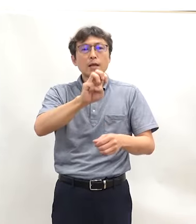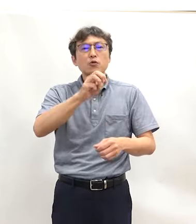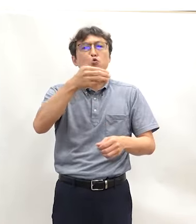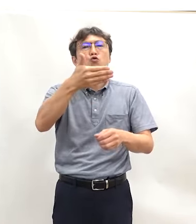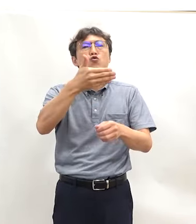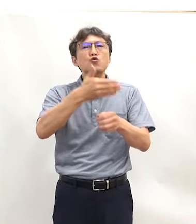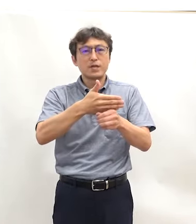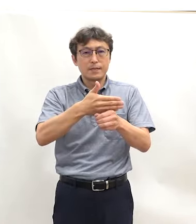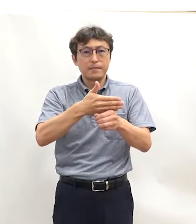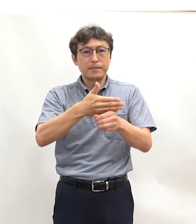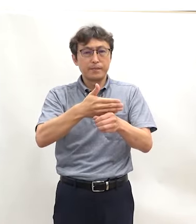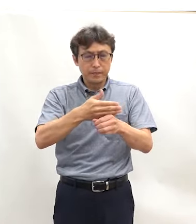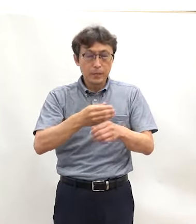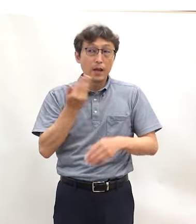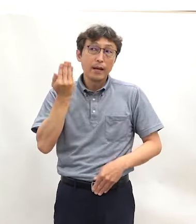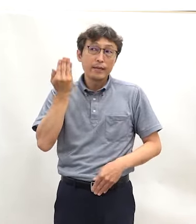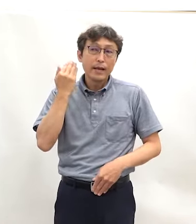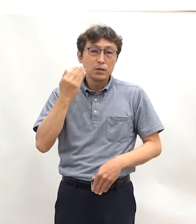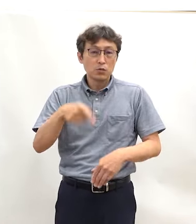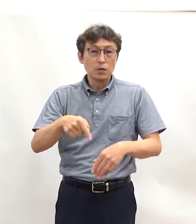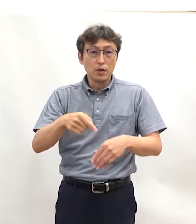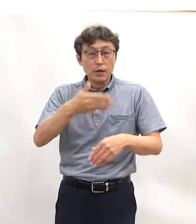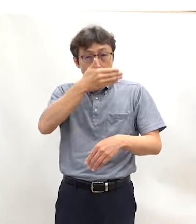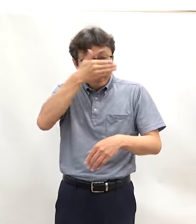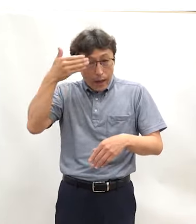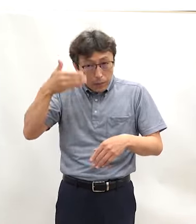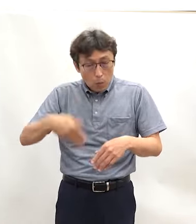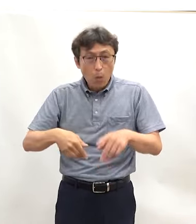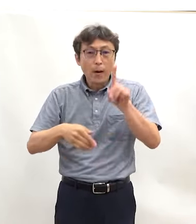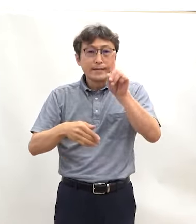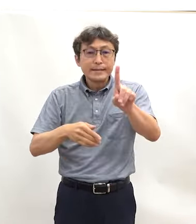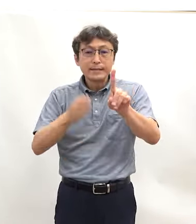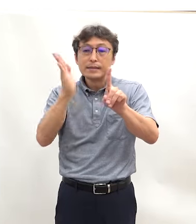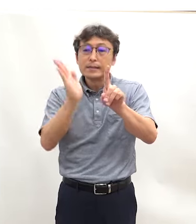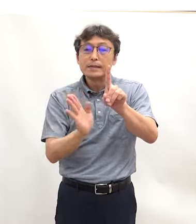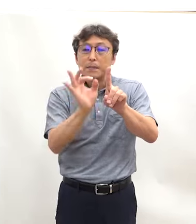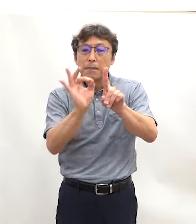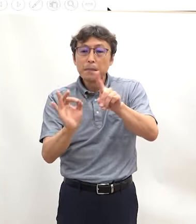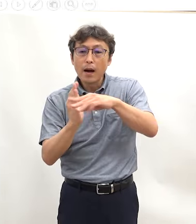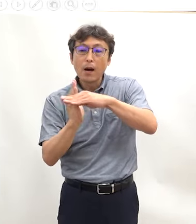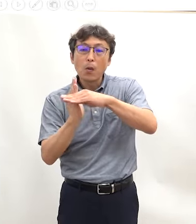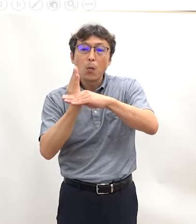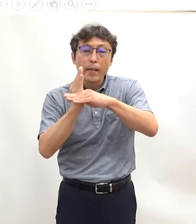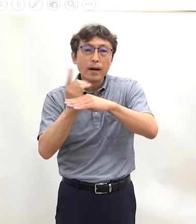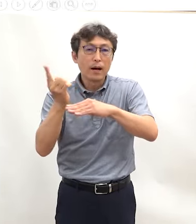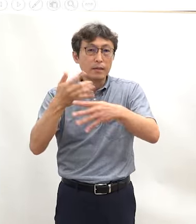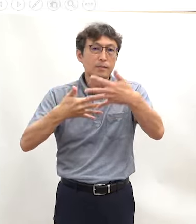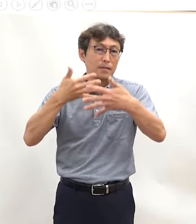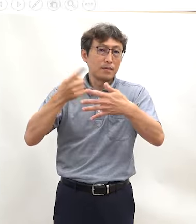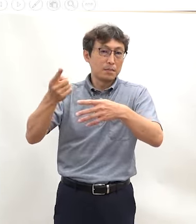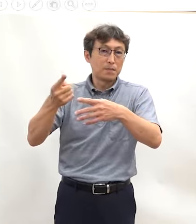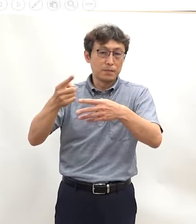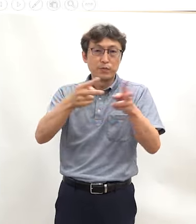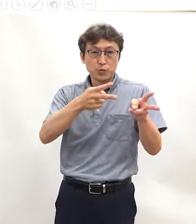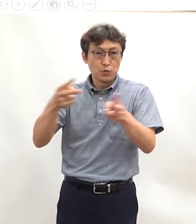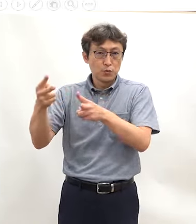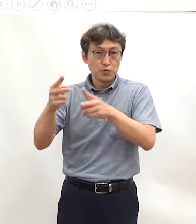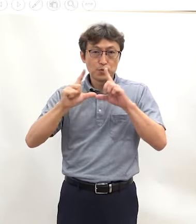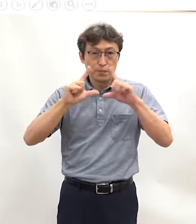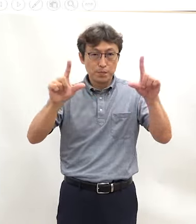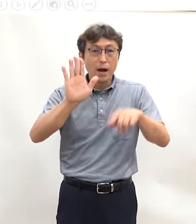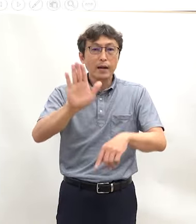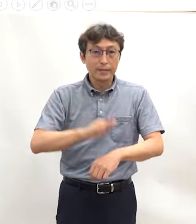も 1% を超えたという報道があって、今増えている状況でありますが、まあ、ただこの相対的な位置づけとしてはあ